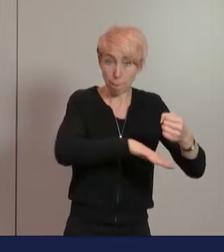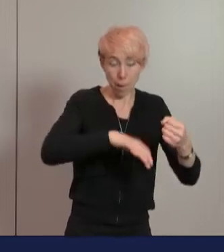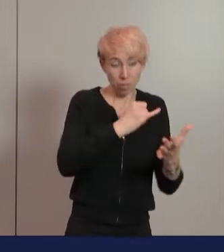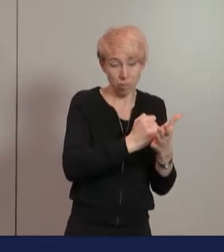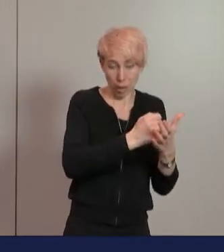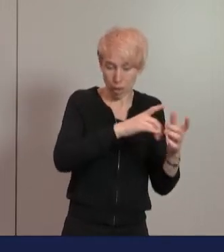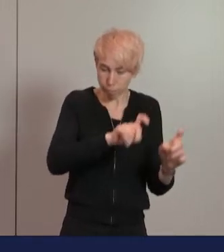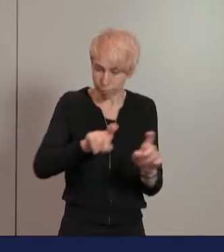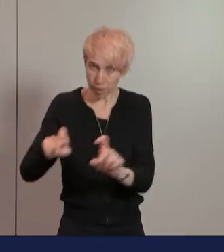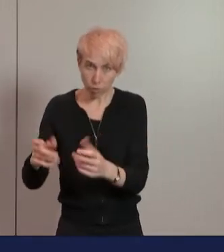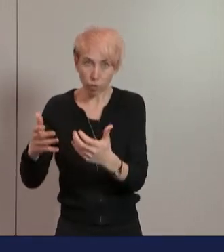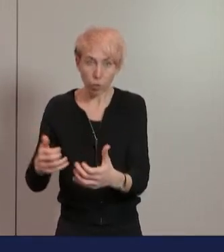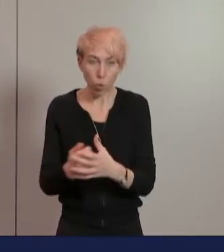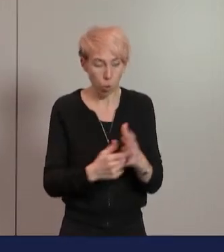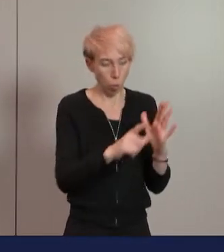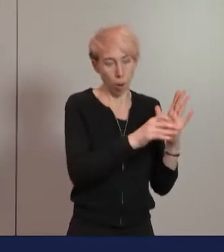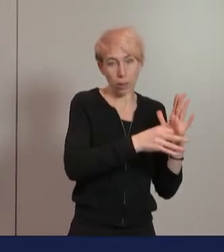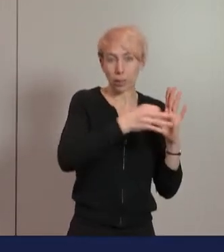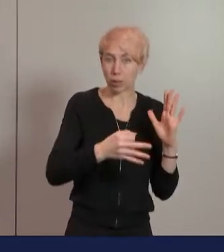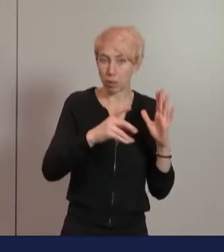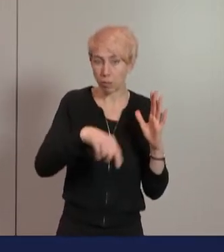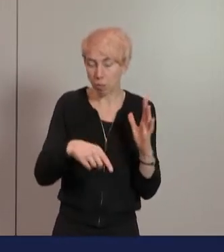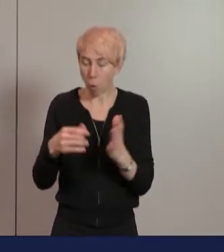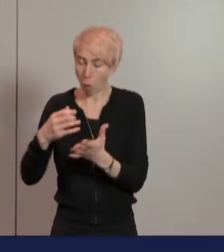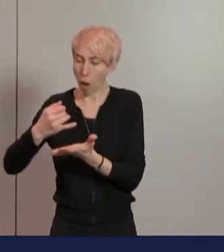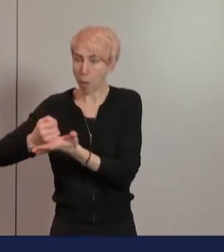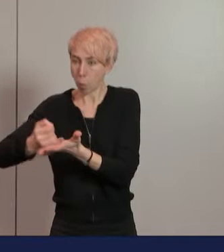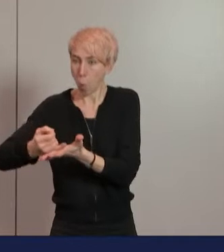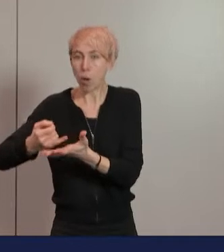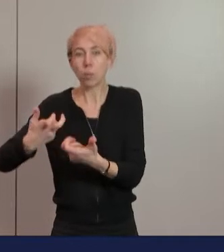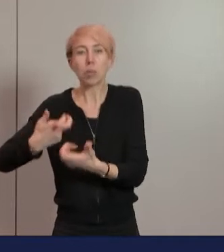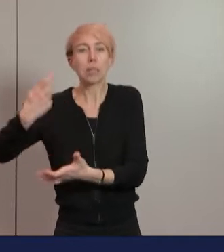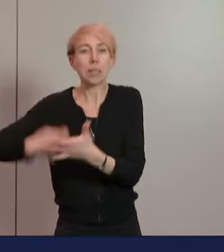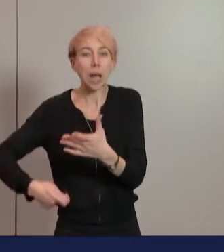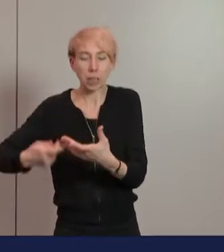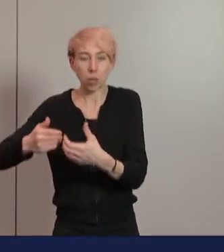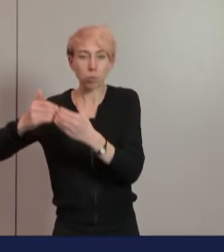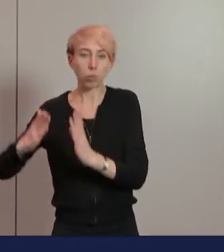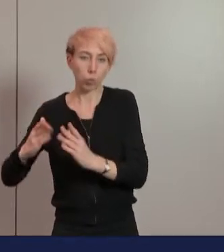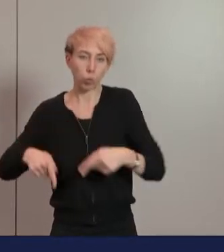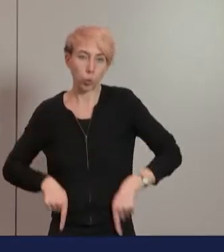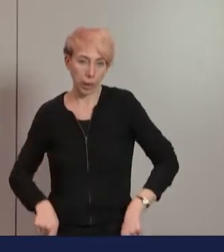loi de finances recentre l'effort fiscal sur les seuls impôts levés par les communes, soit la taxe foncière sur les propriétés bâties.